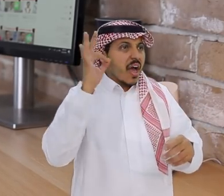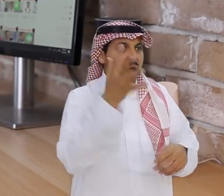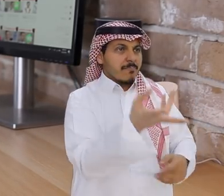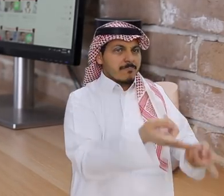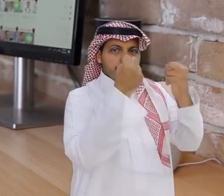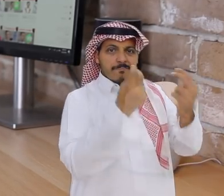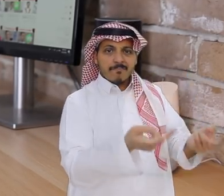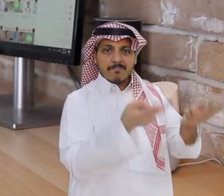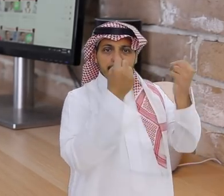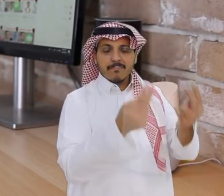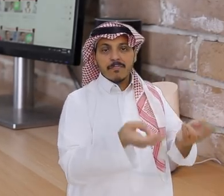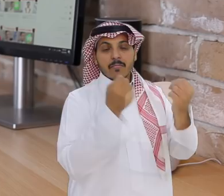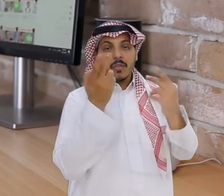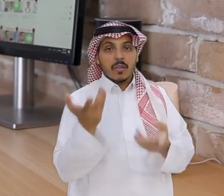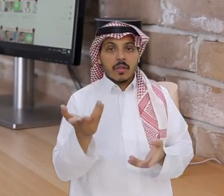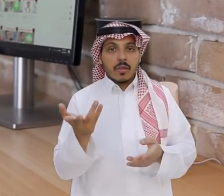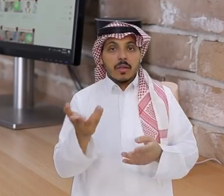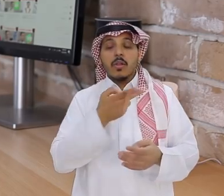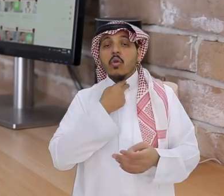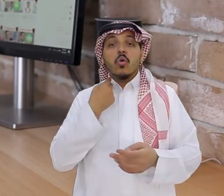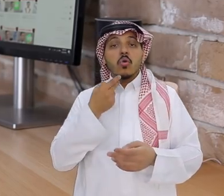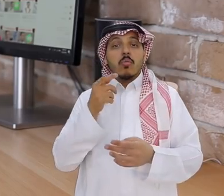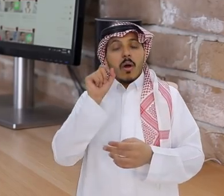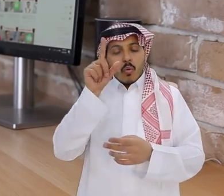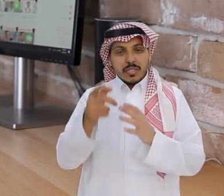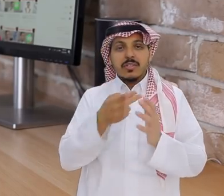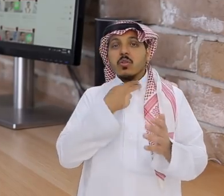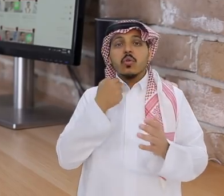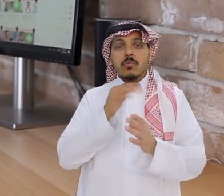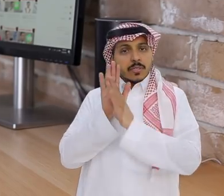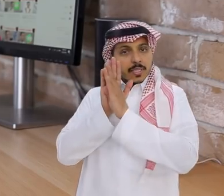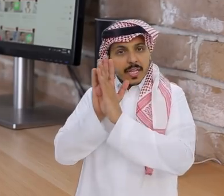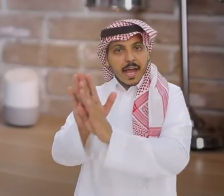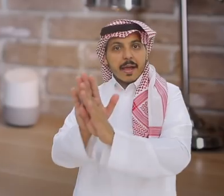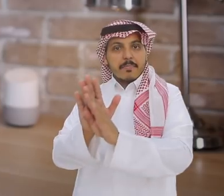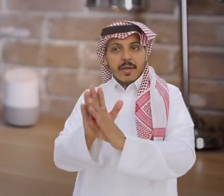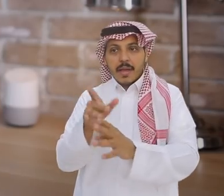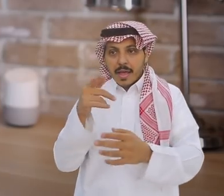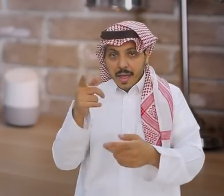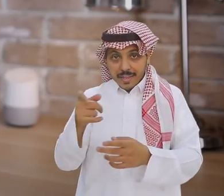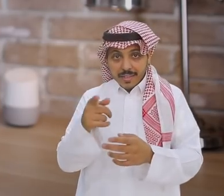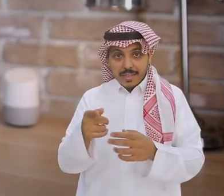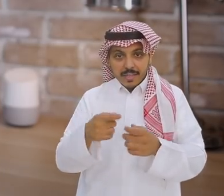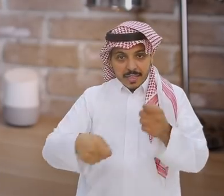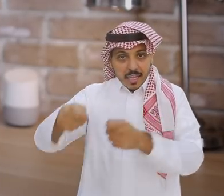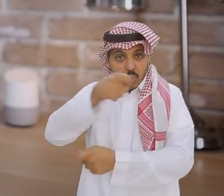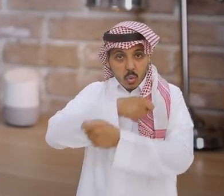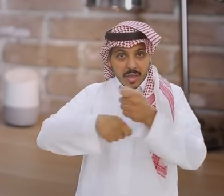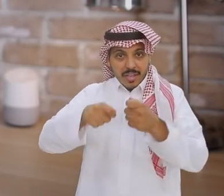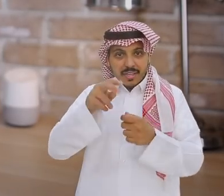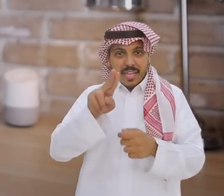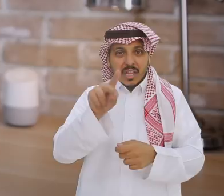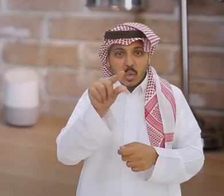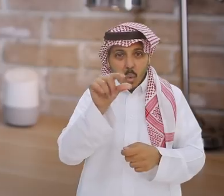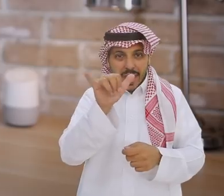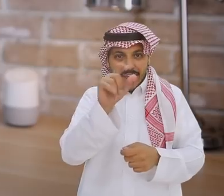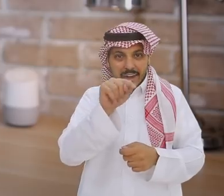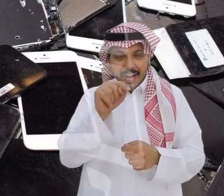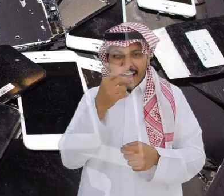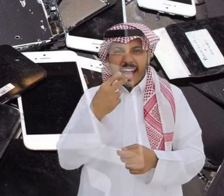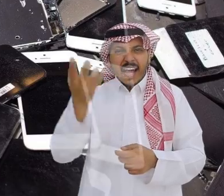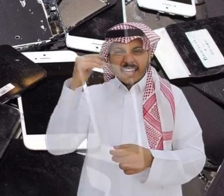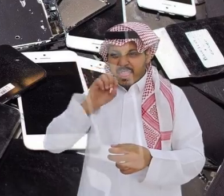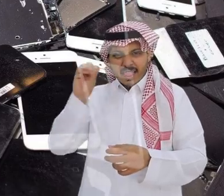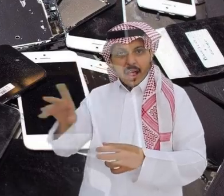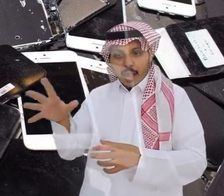شيء الدول تدعم مسألة إعادة التدوير وتعطيك إنسنتيفز، تعطيك مميزات. ثاني شيء إنه الأجهزة أصلاً موجودة عندك